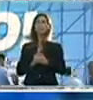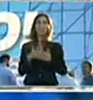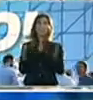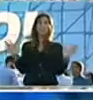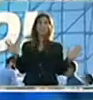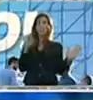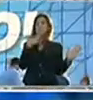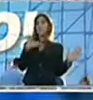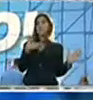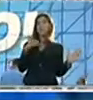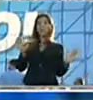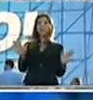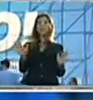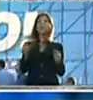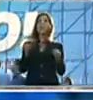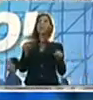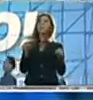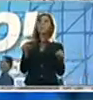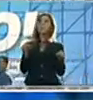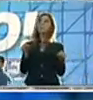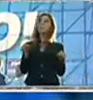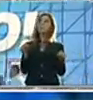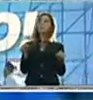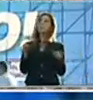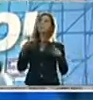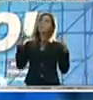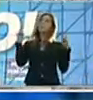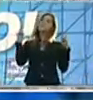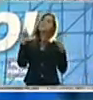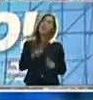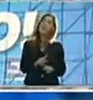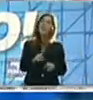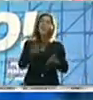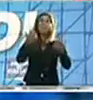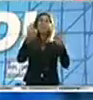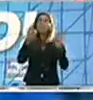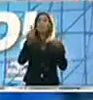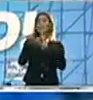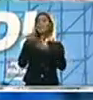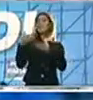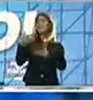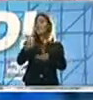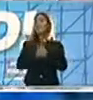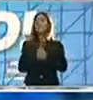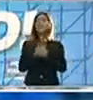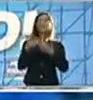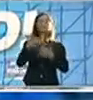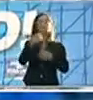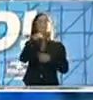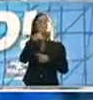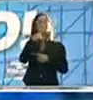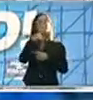a votare non ci saremmo andati comunque. In ogni caso, però insomma effettivamente è partito da una papera